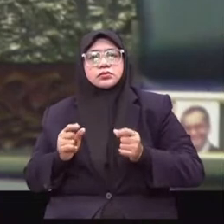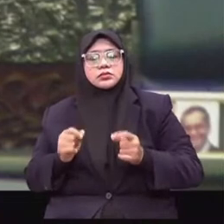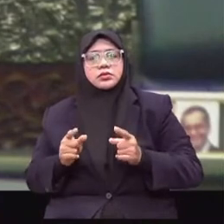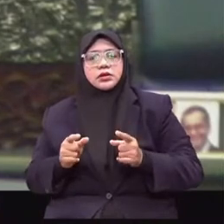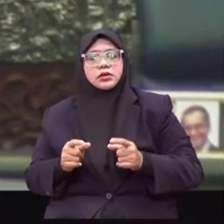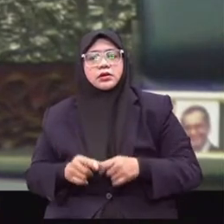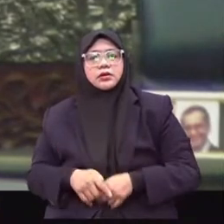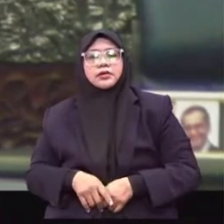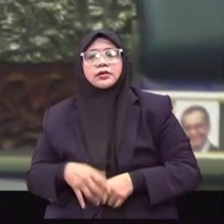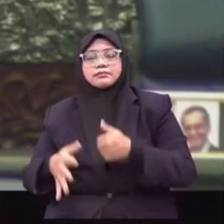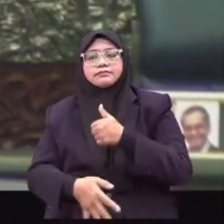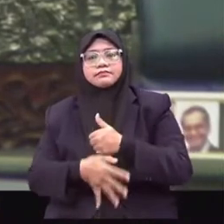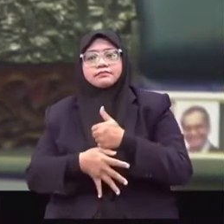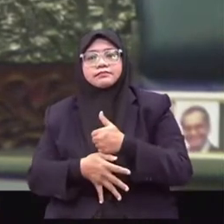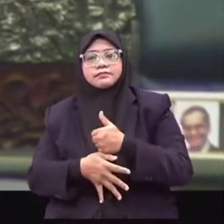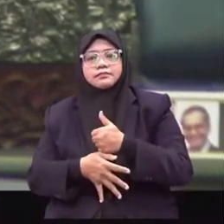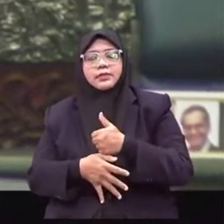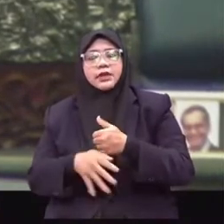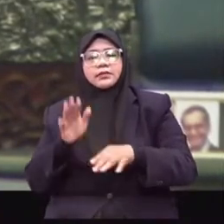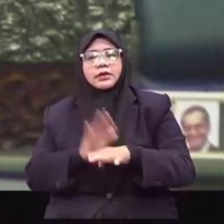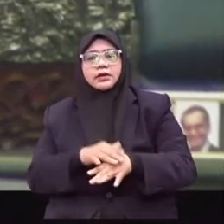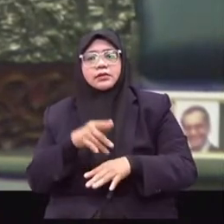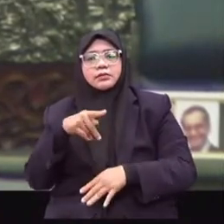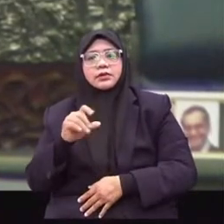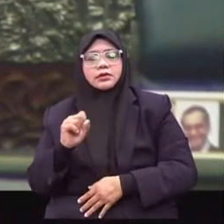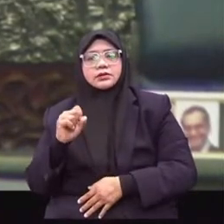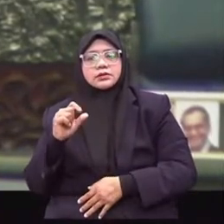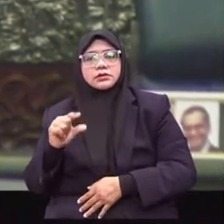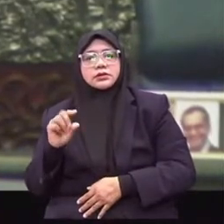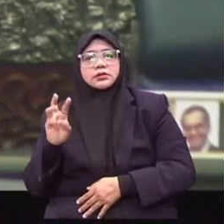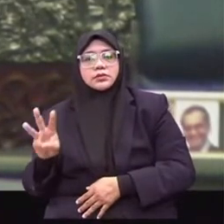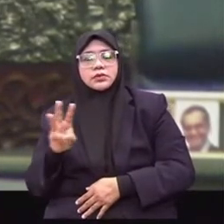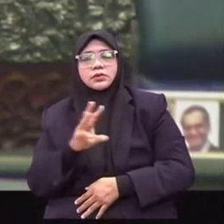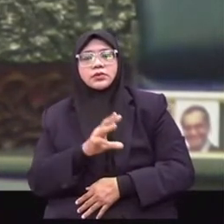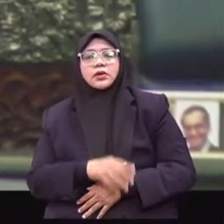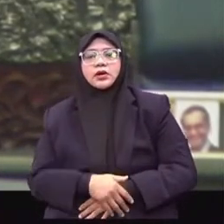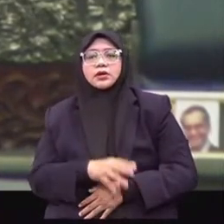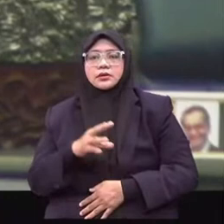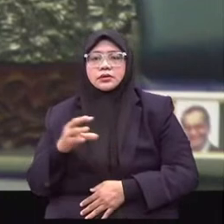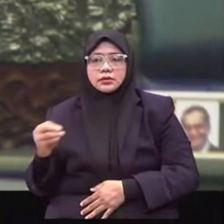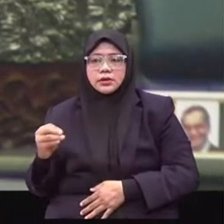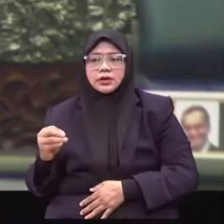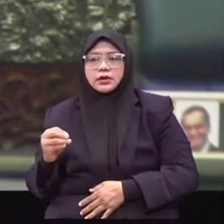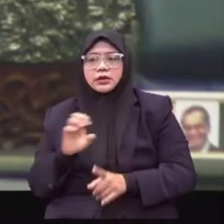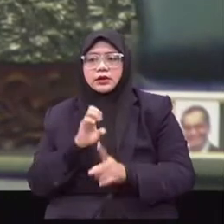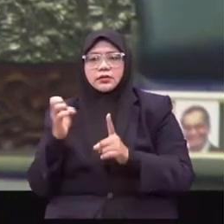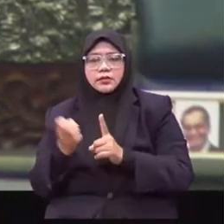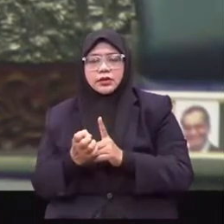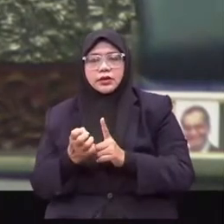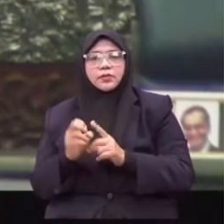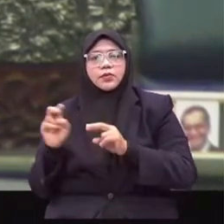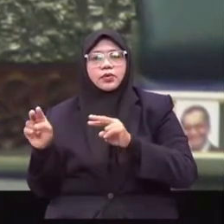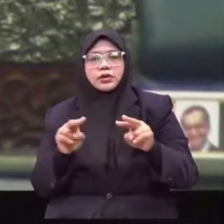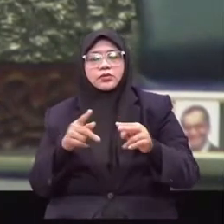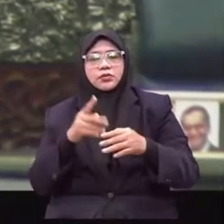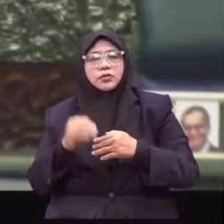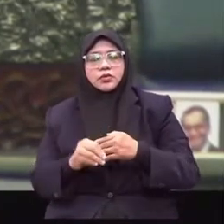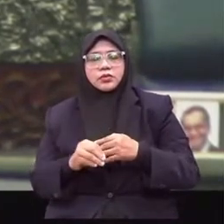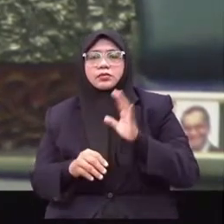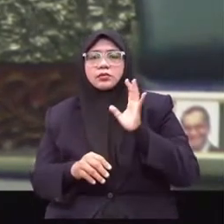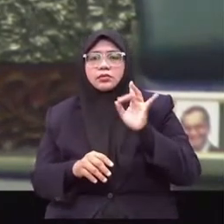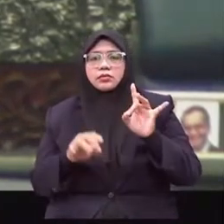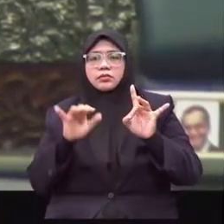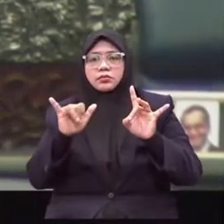di bawah yang dipanggil KFC di bawah Empire mentel quality monitoring program sebanyak